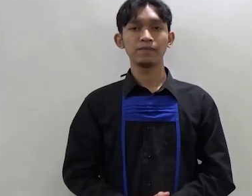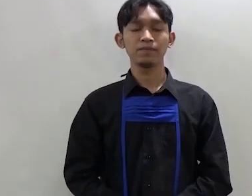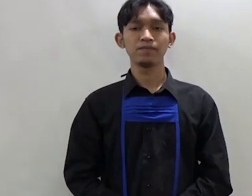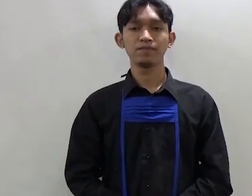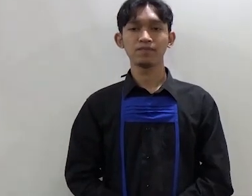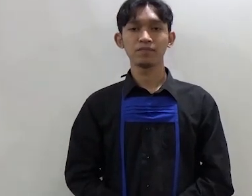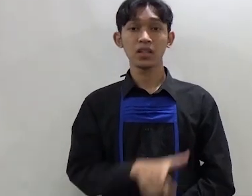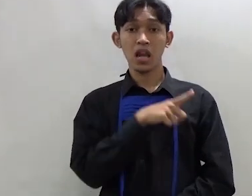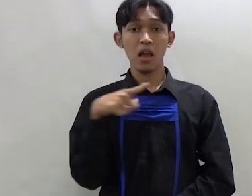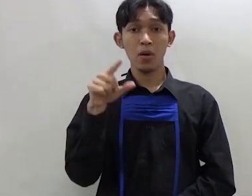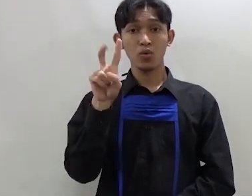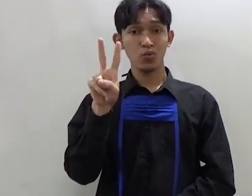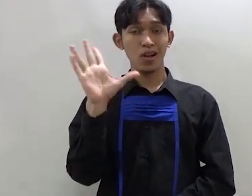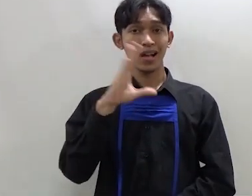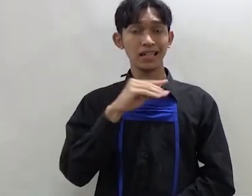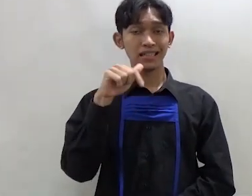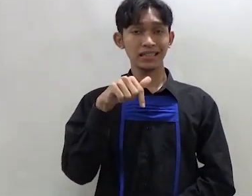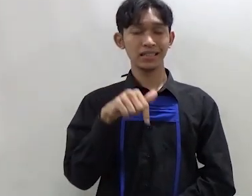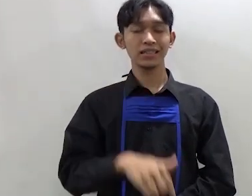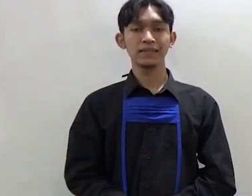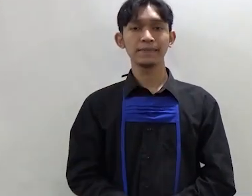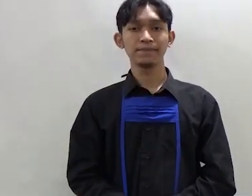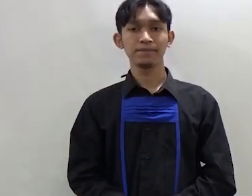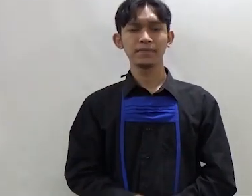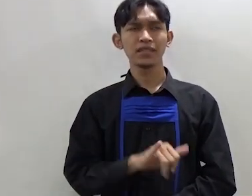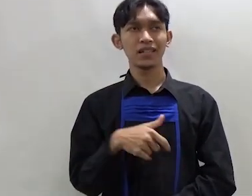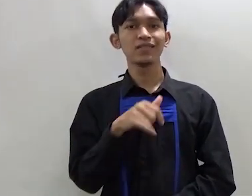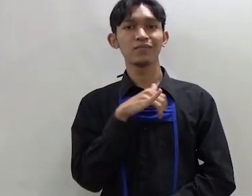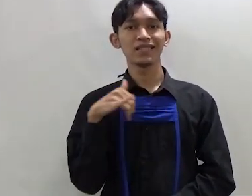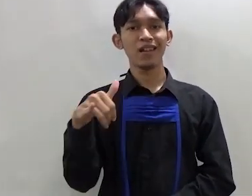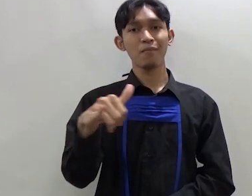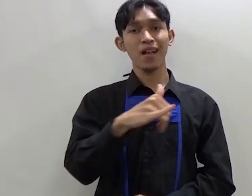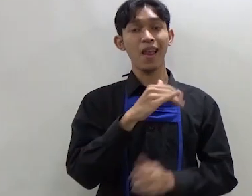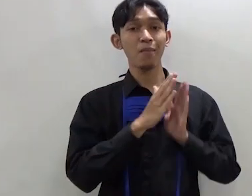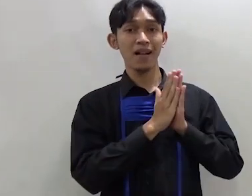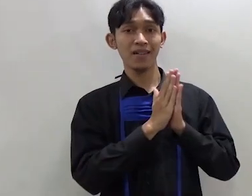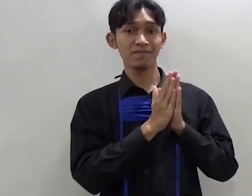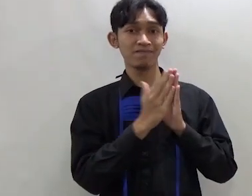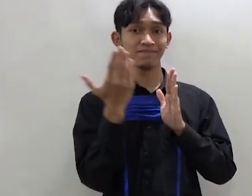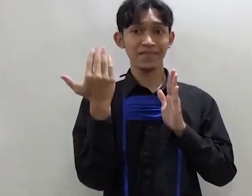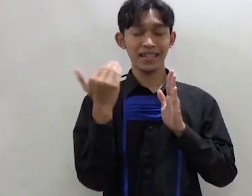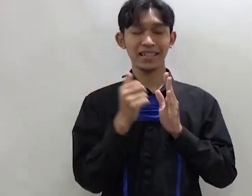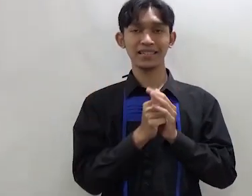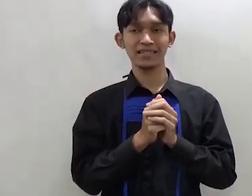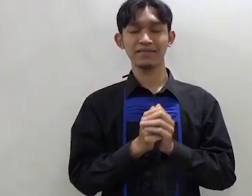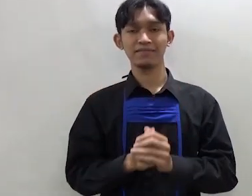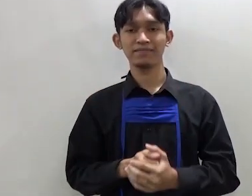untuk menguji OTG, hasil dari tracing reaktif hasil rapid test.